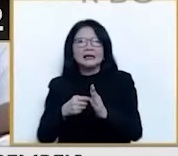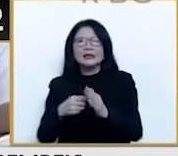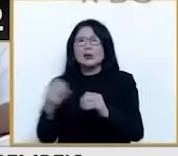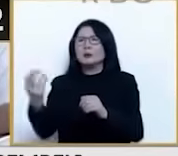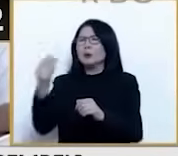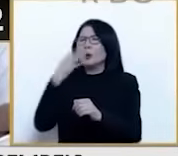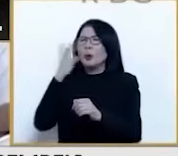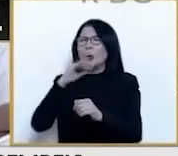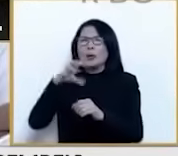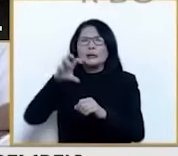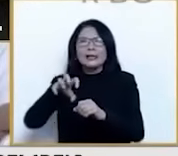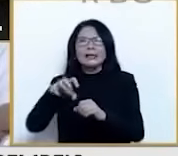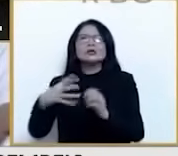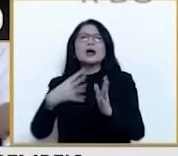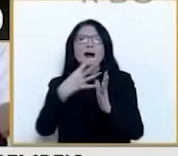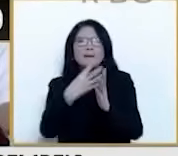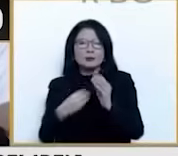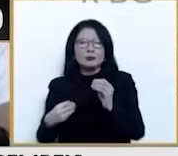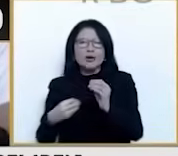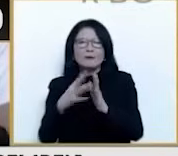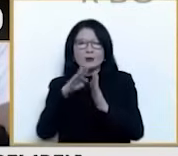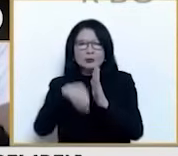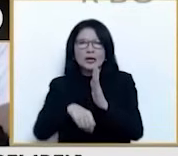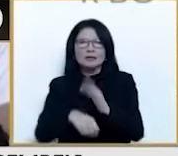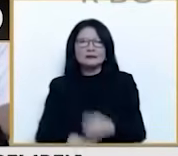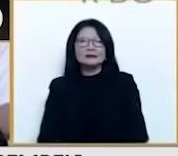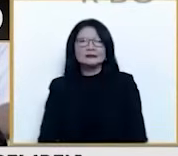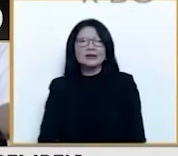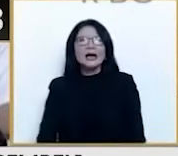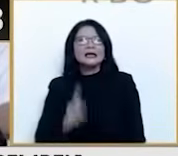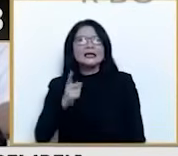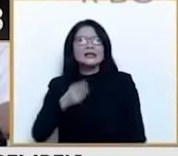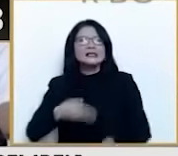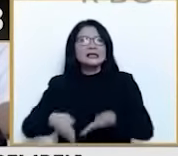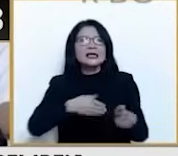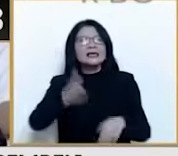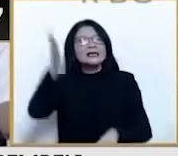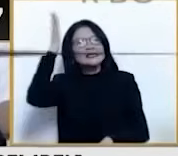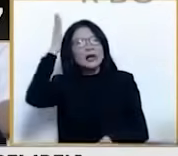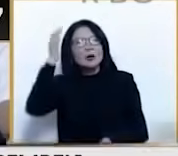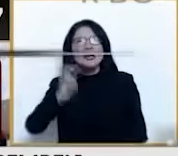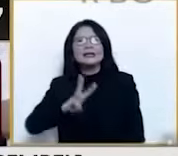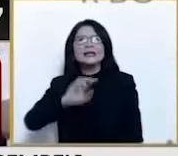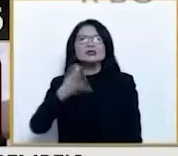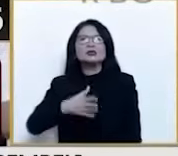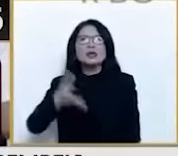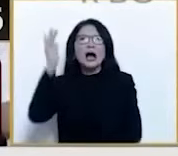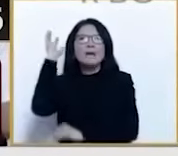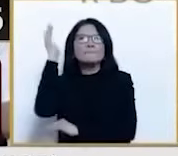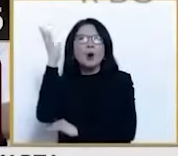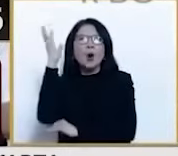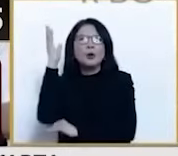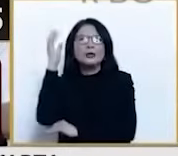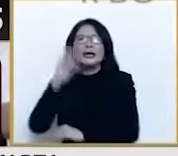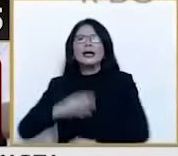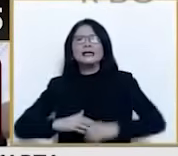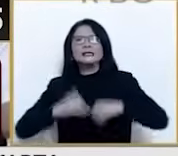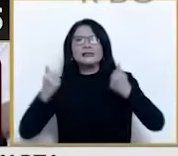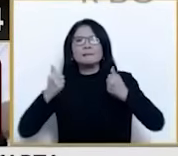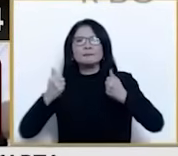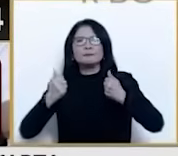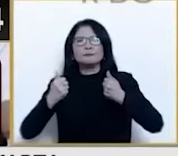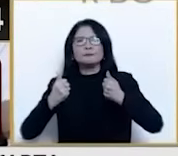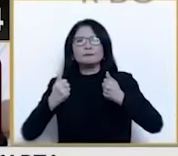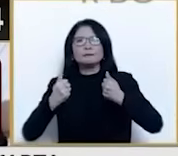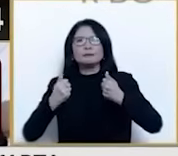berkurang. Yang kedua, kita selesaikan jangka pendek dengan strategi hijau. 3 juta pohon pasangan Ridho siap komitmen menurunkan